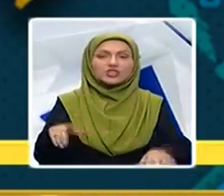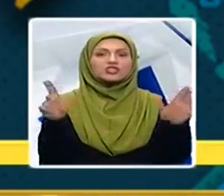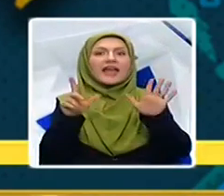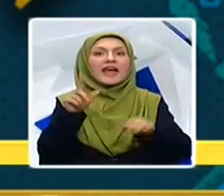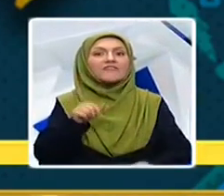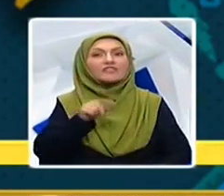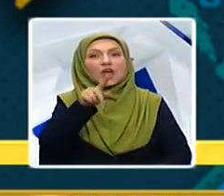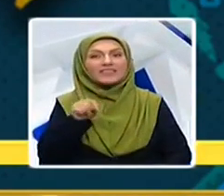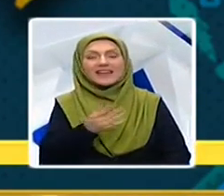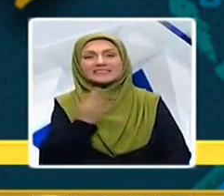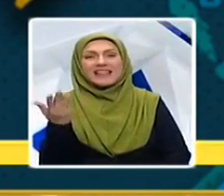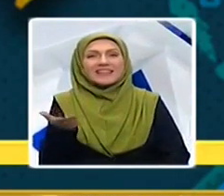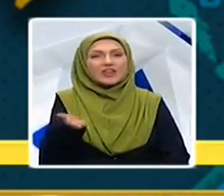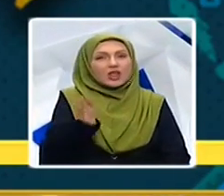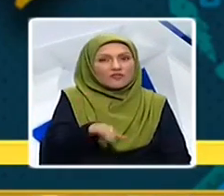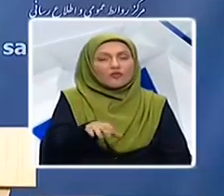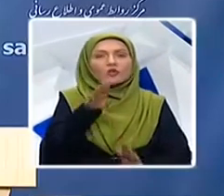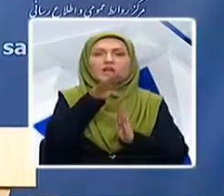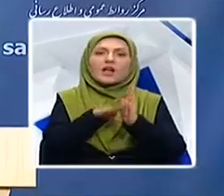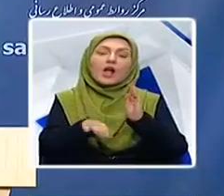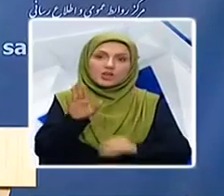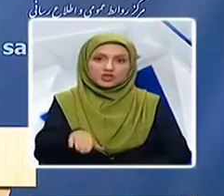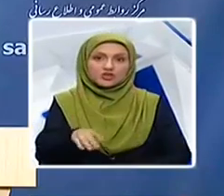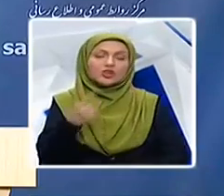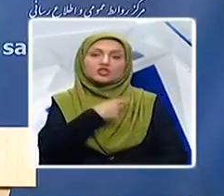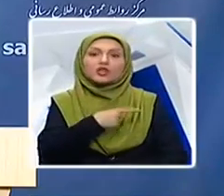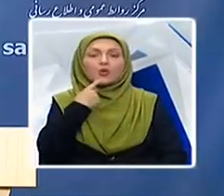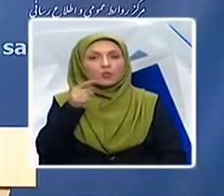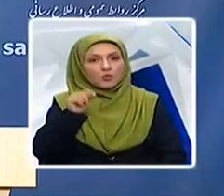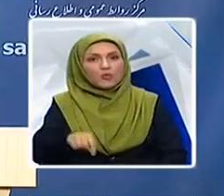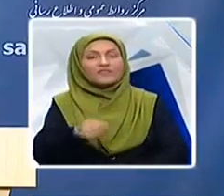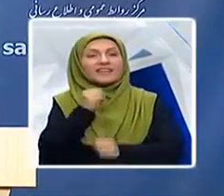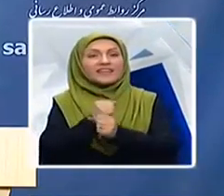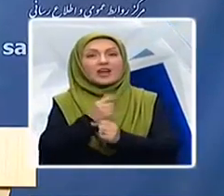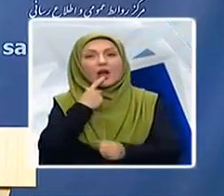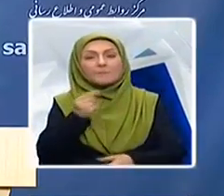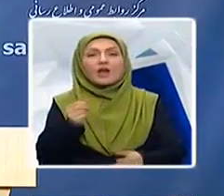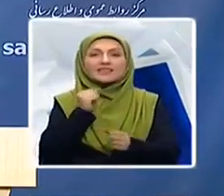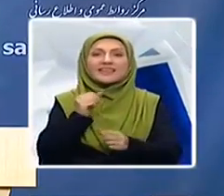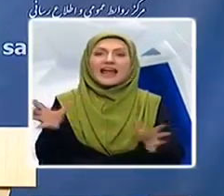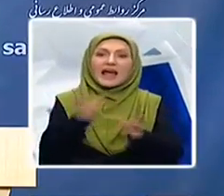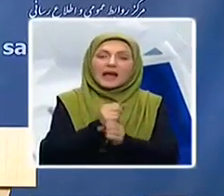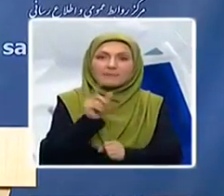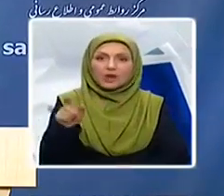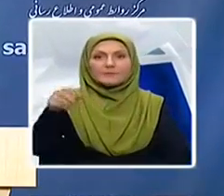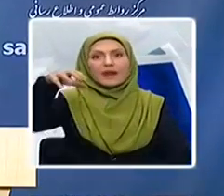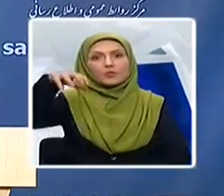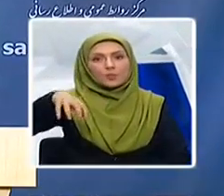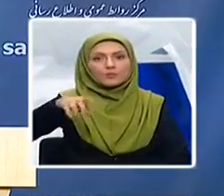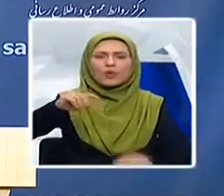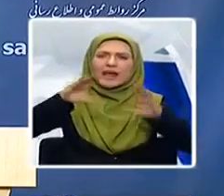یافته. دکتر هریچی افزود این دستاورد نتیجه اقدامات مناسب مردم، دولت و مجموعه نظام